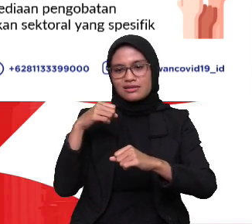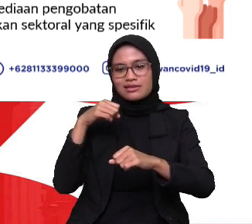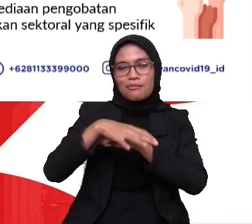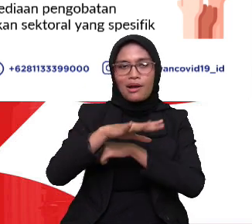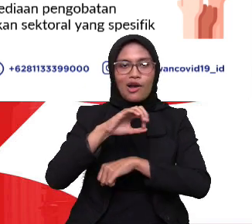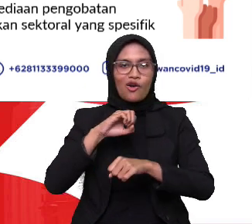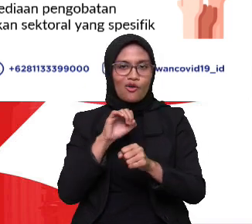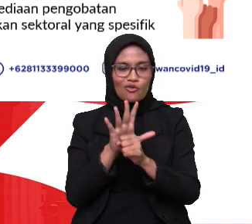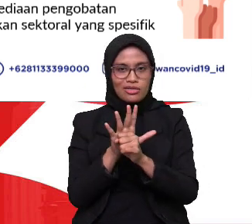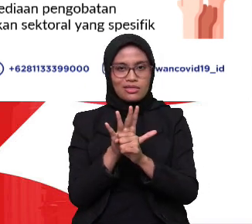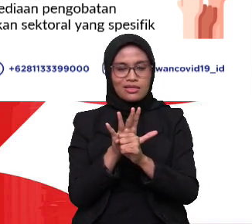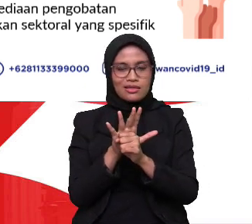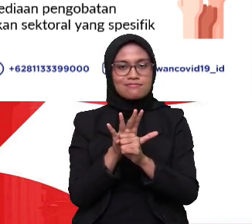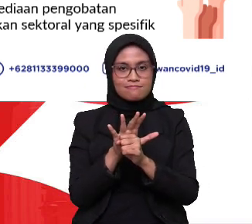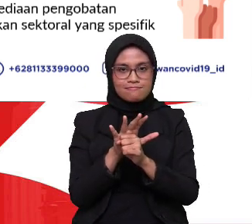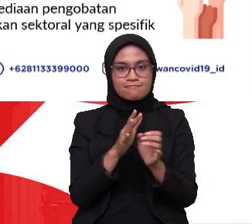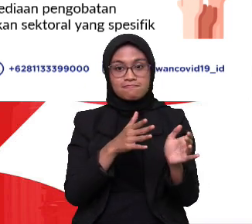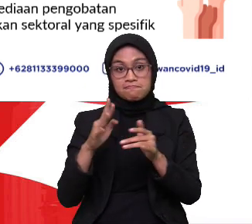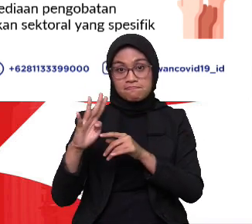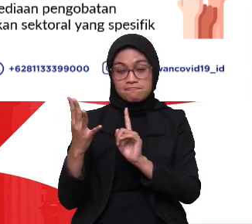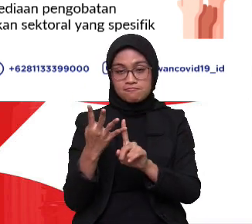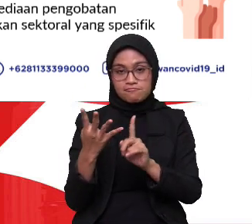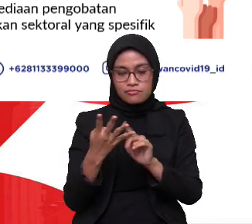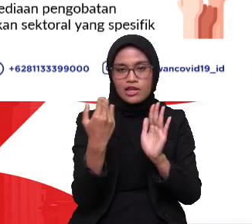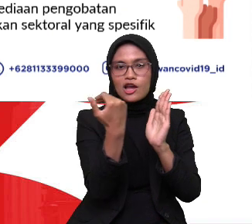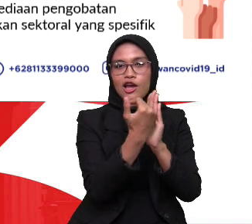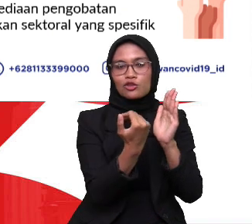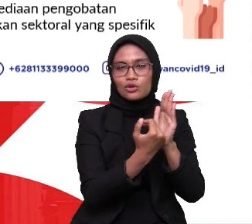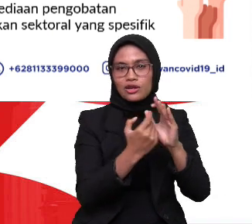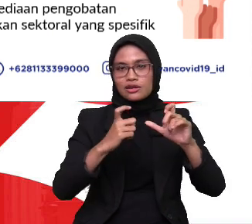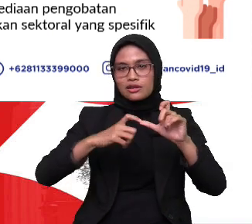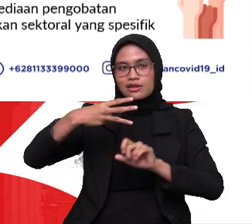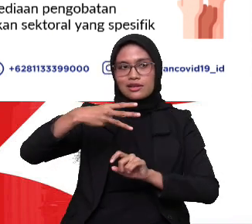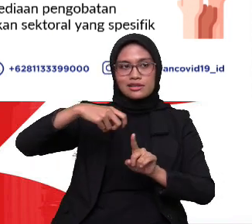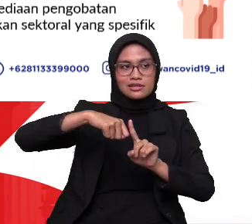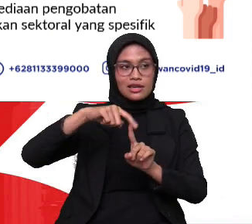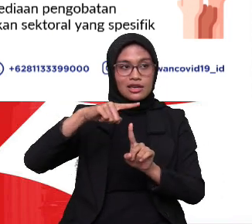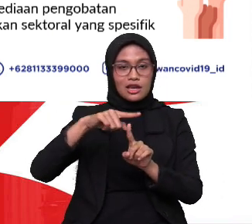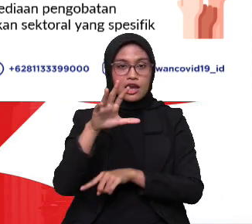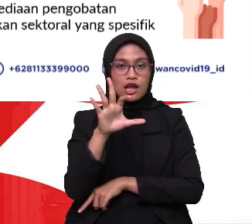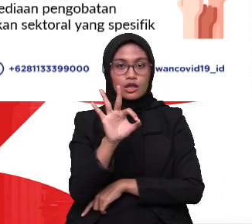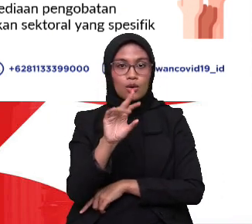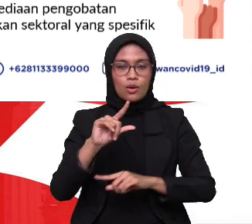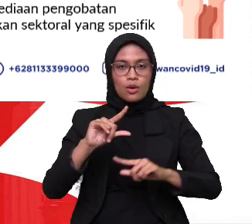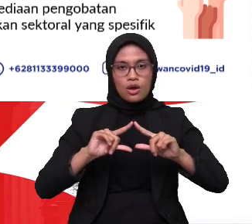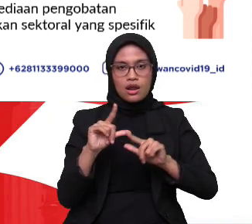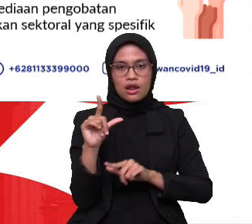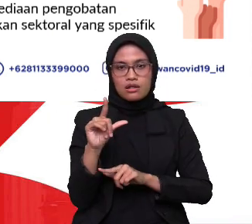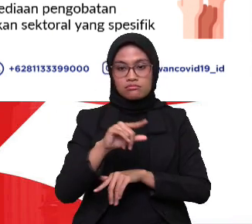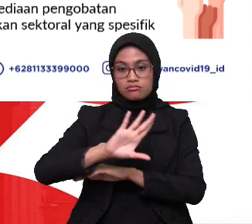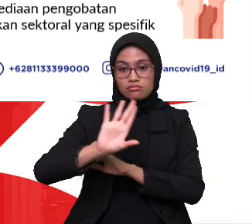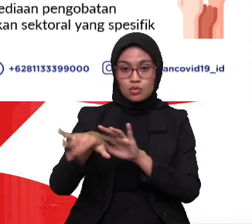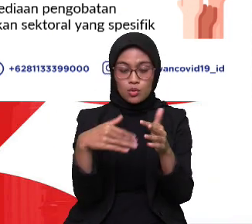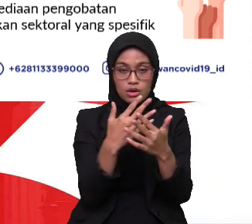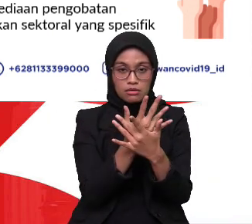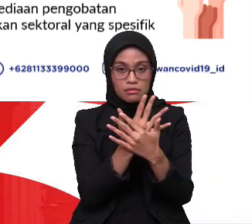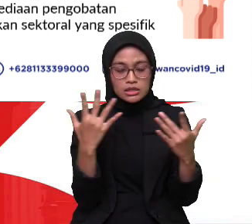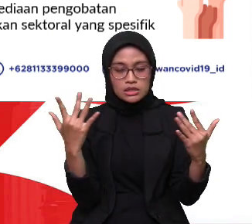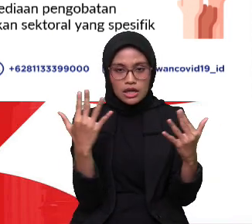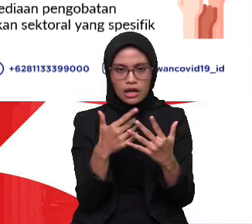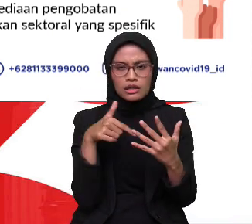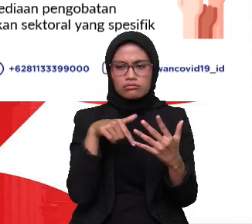keempat adalah kebijakan sektoral yang lebih spesifik seluruh unsur di masyarakat wajib mendukung pembentukan dan